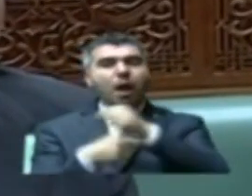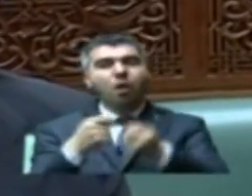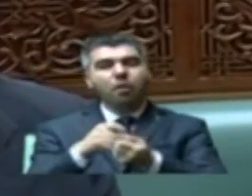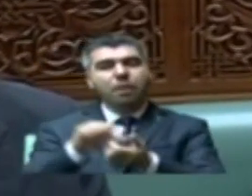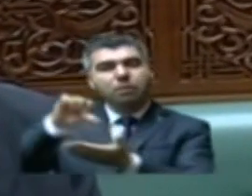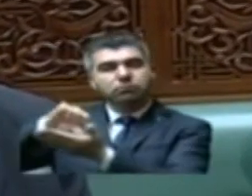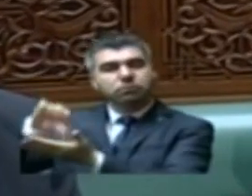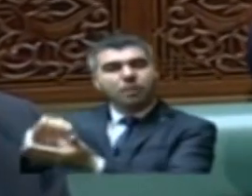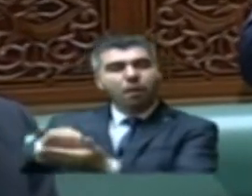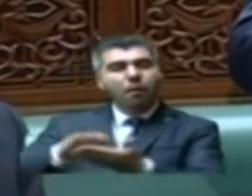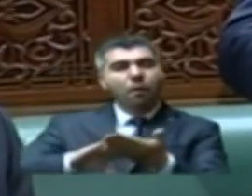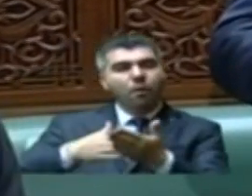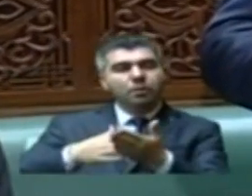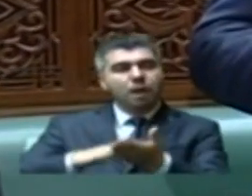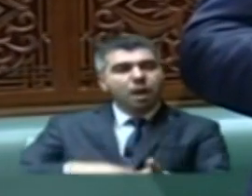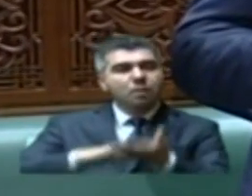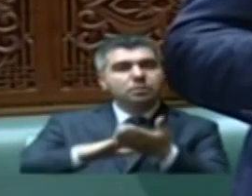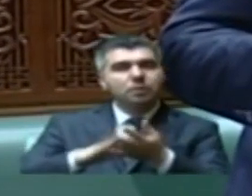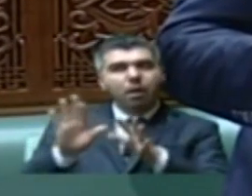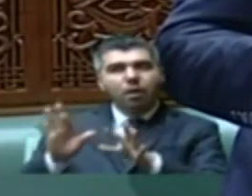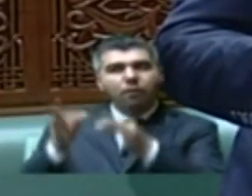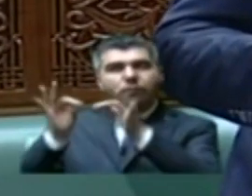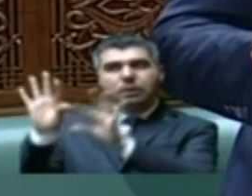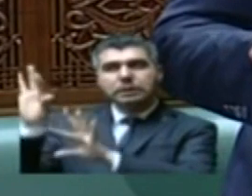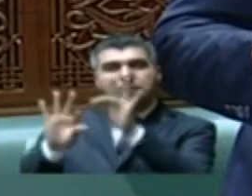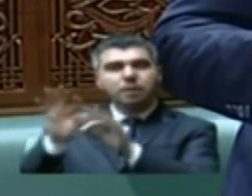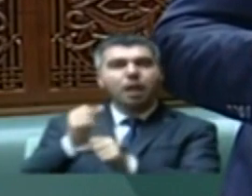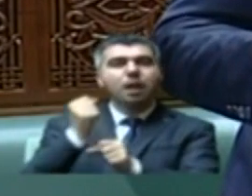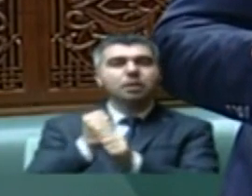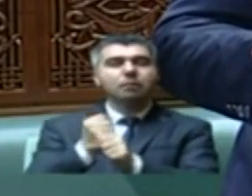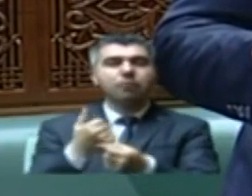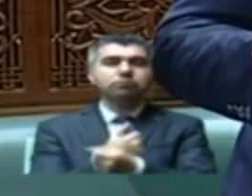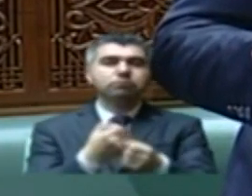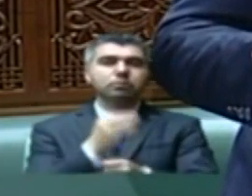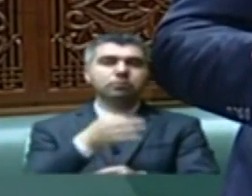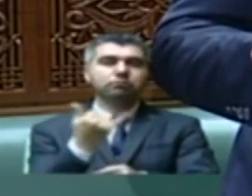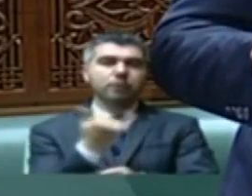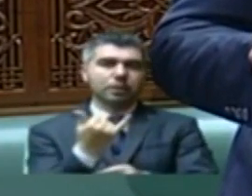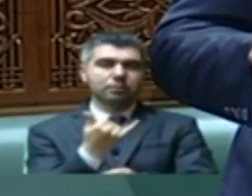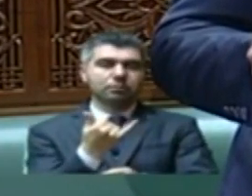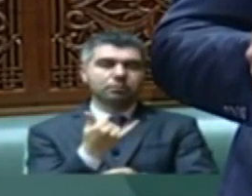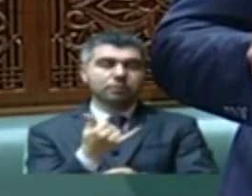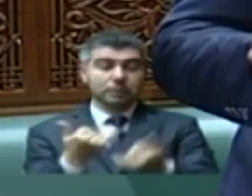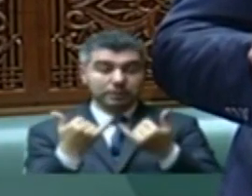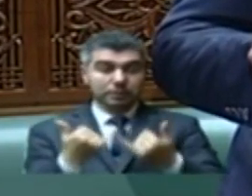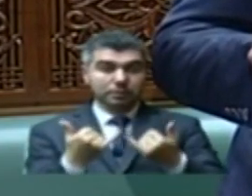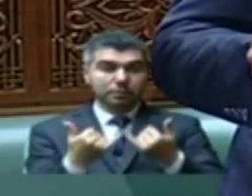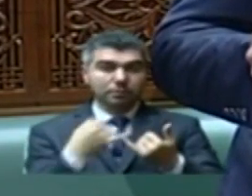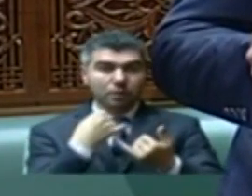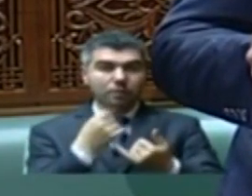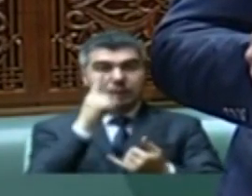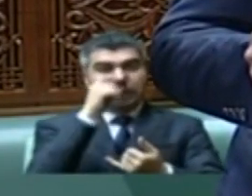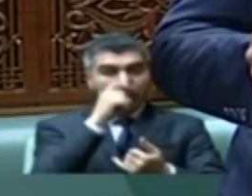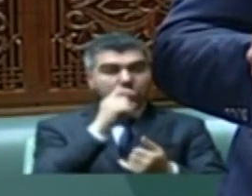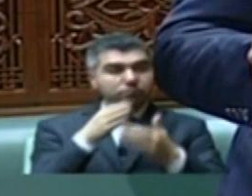الصناع التقليديين وخلق فرص الشغل للساكنة القروية، إلا أنه مع كامل الأسف أصبح هذا القطاع يعاني من